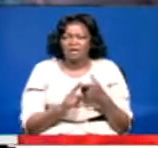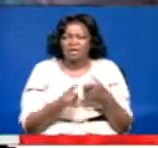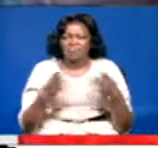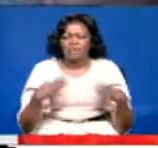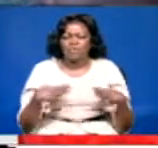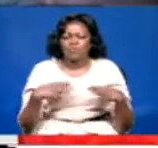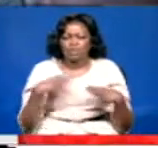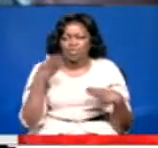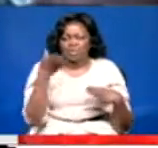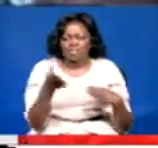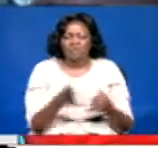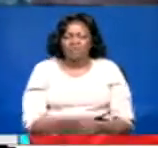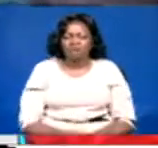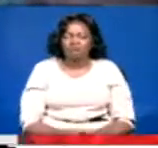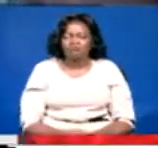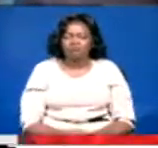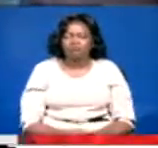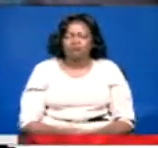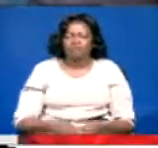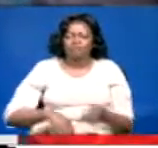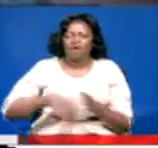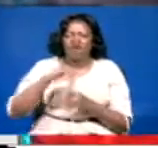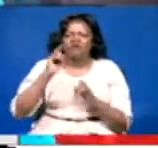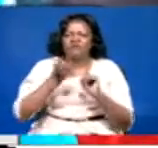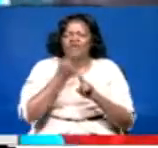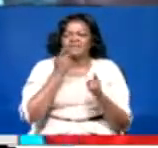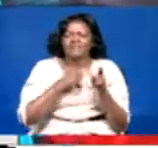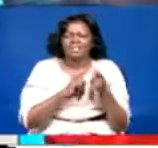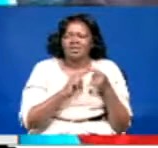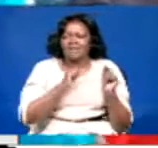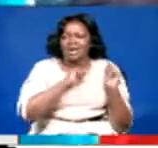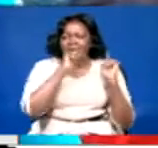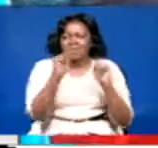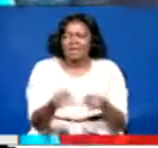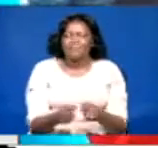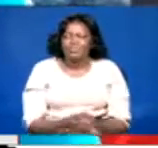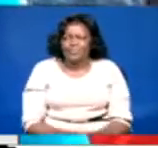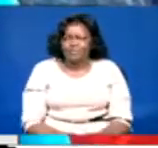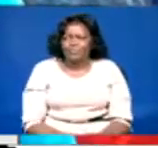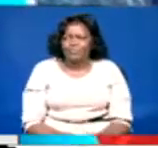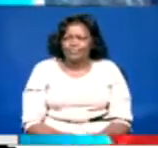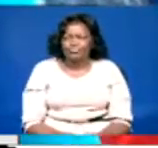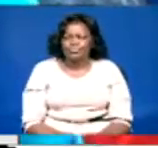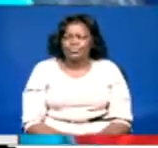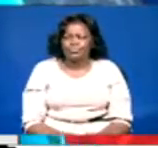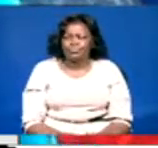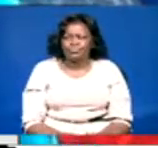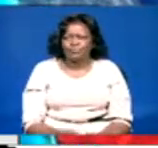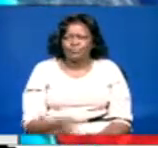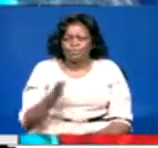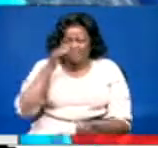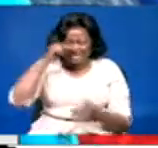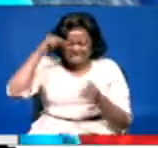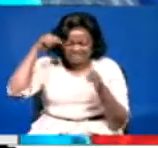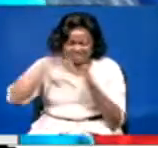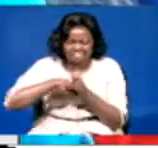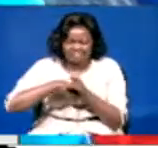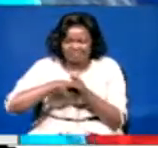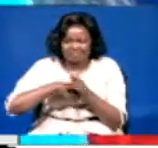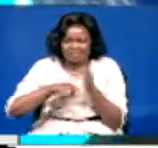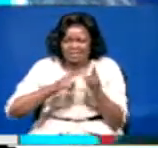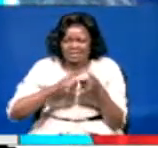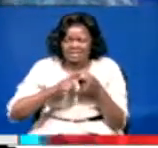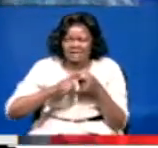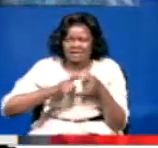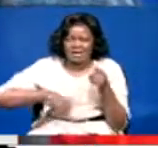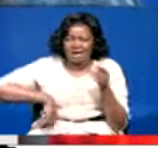shimo walitoka kule mbele wakaja kwenye shaft, ile shimo ambayo inaenda chini, na wakatoka kule